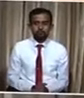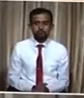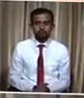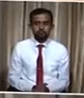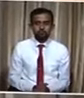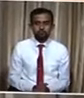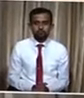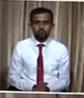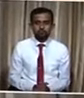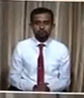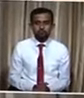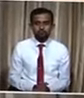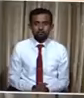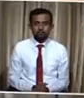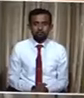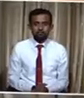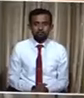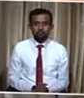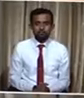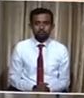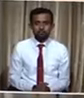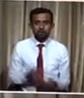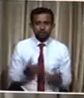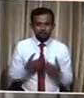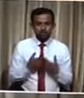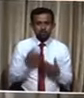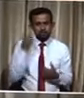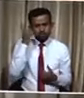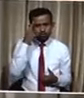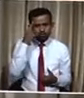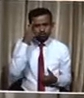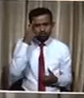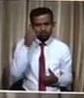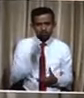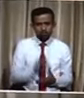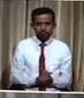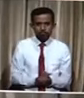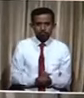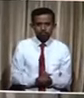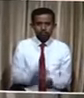ஒரு நிமிட நேரம் நினைத்து மௌன அஞ்சலி செலுத்துவதற்கு